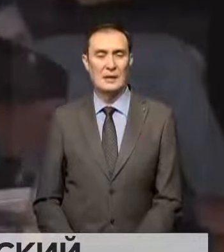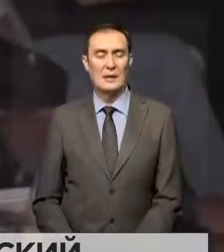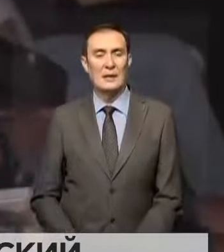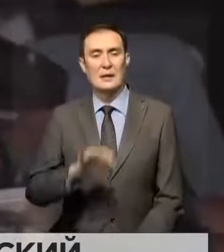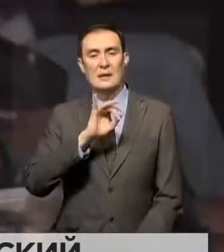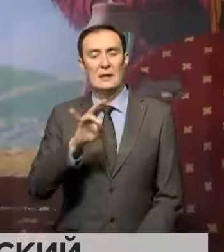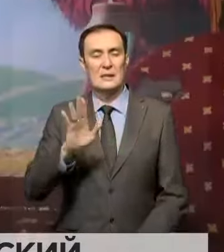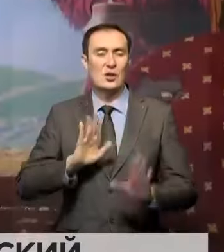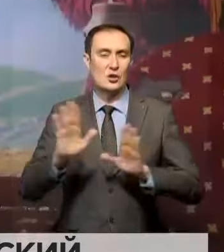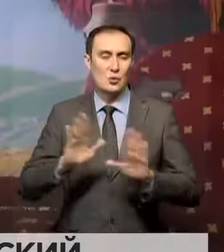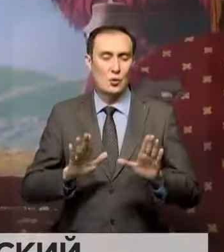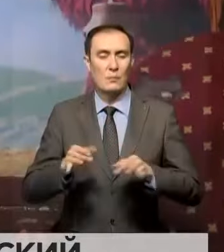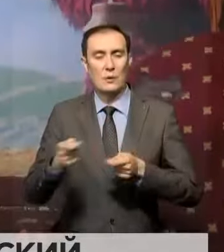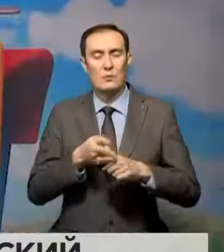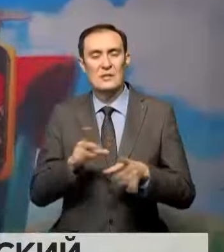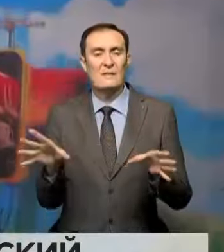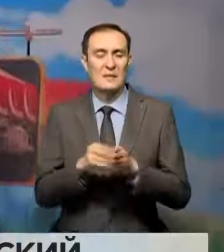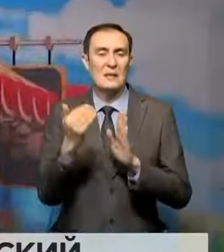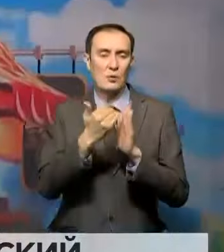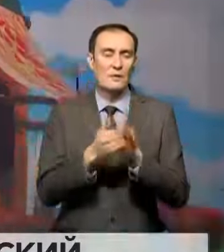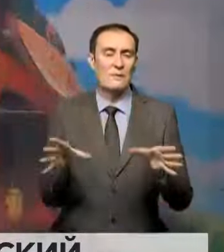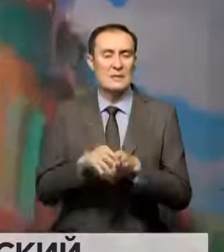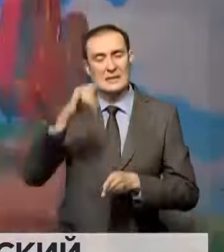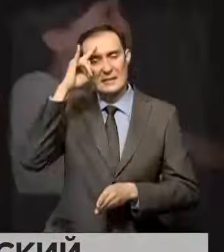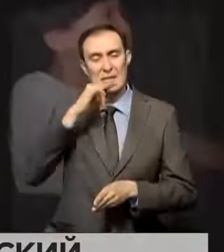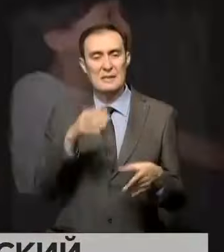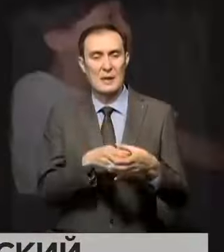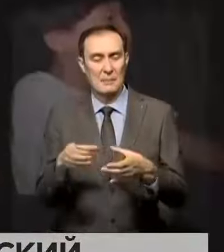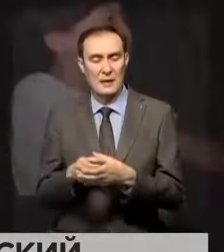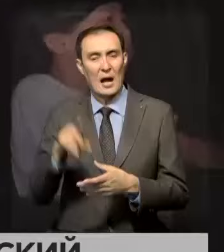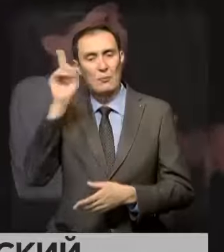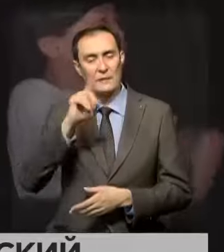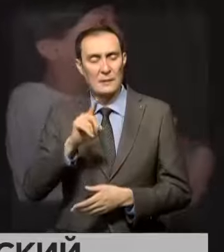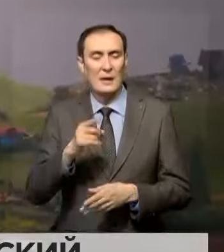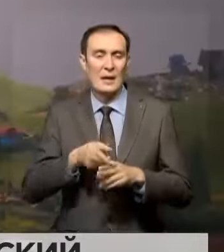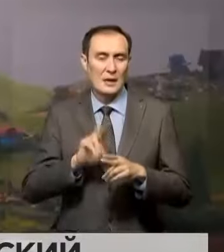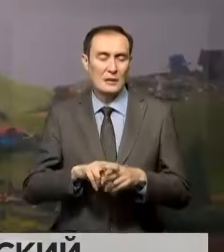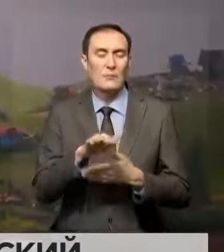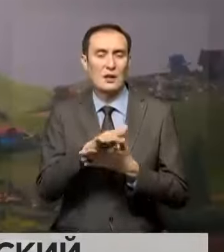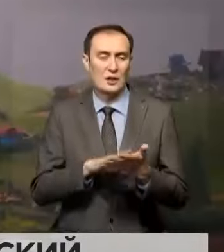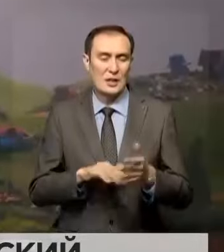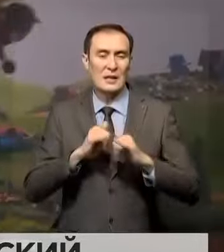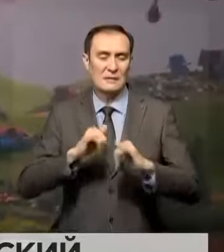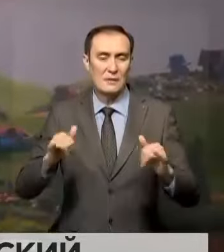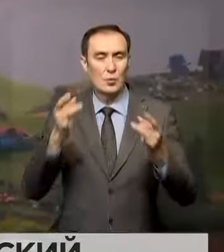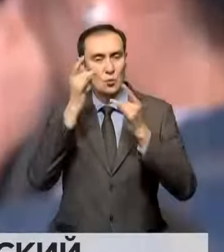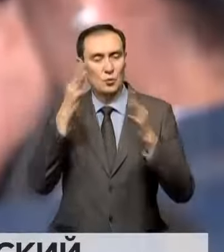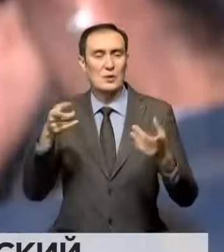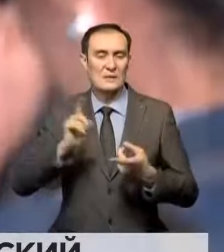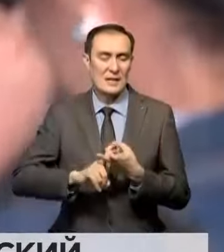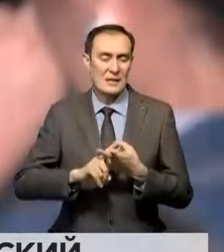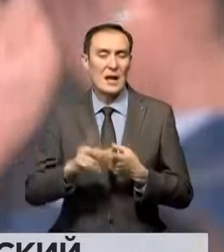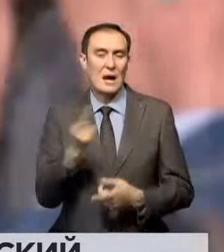Иранские режиссеры и продюсеры планируют совместные проекты с казахстанскими компаниями, а мультфильм «Ромашка лечится» продолжает развивать культурные